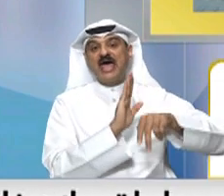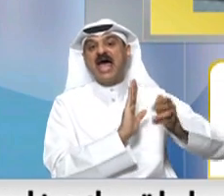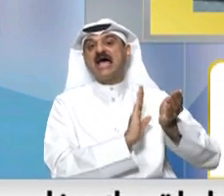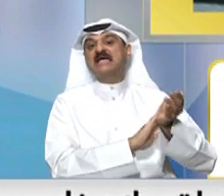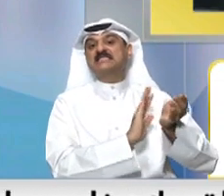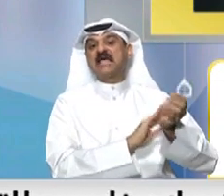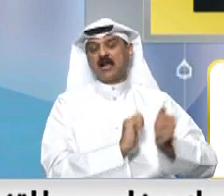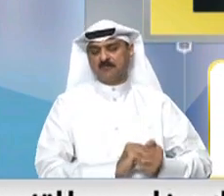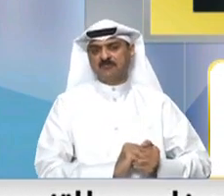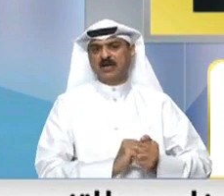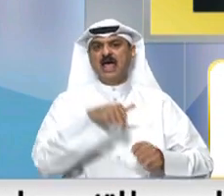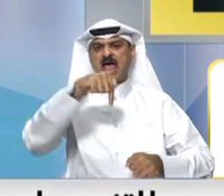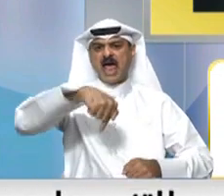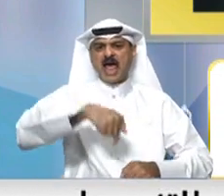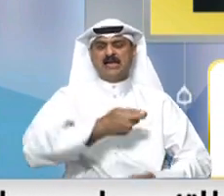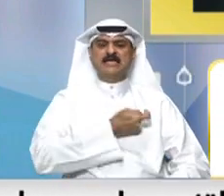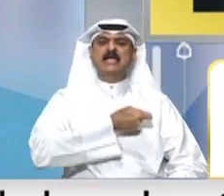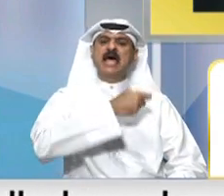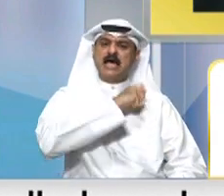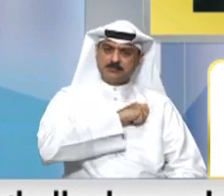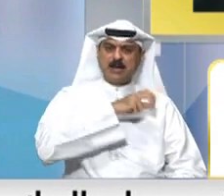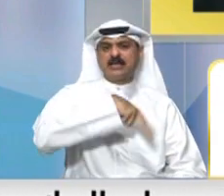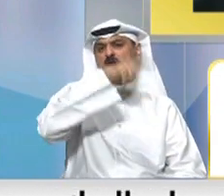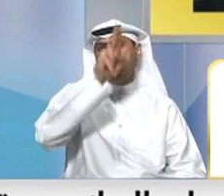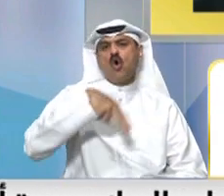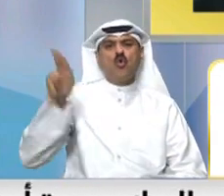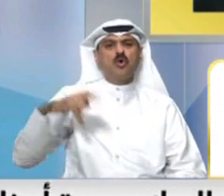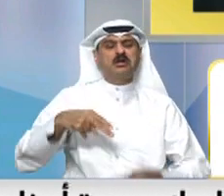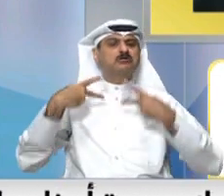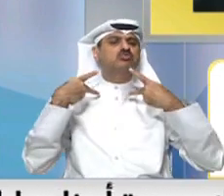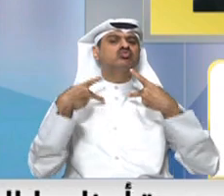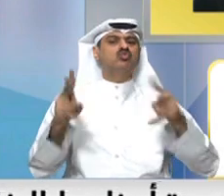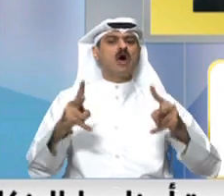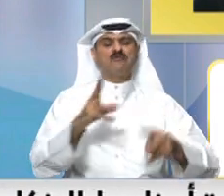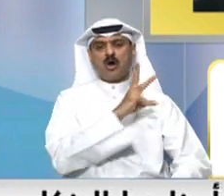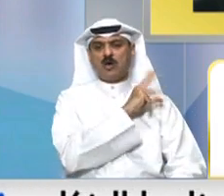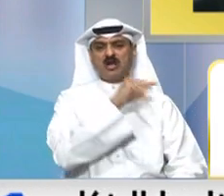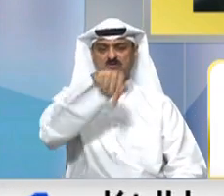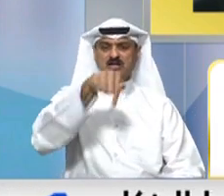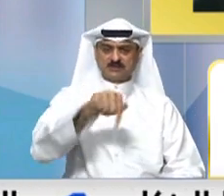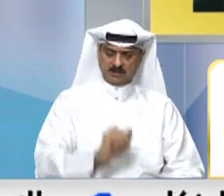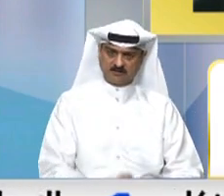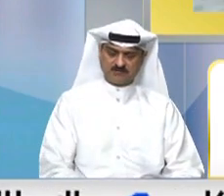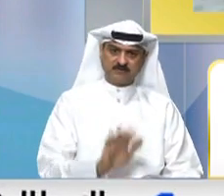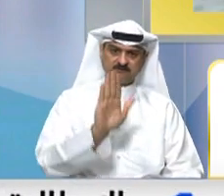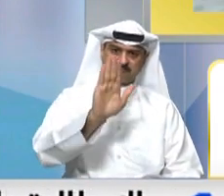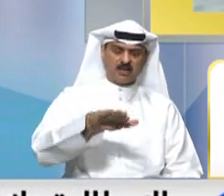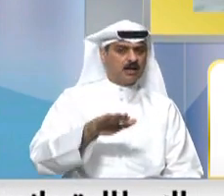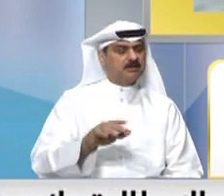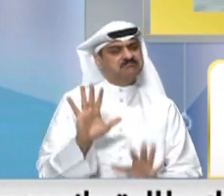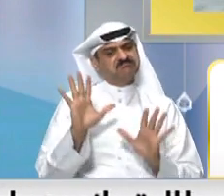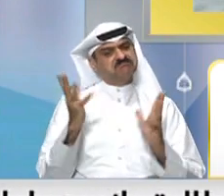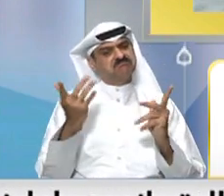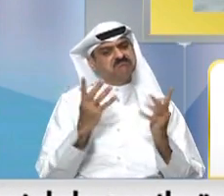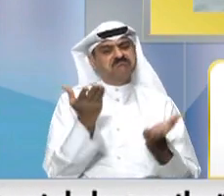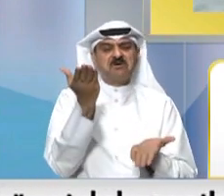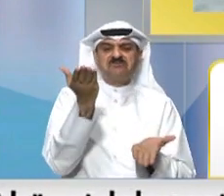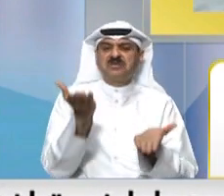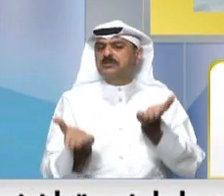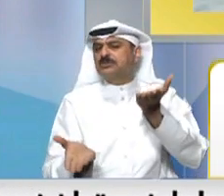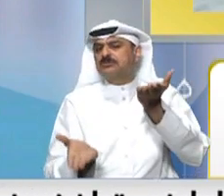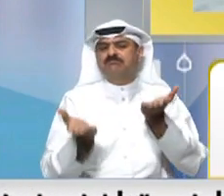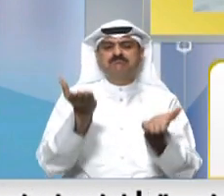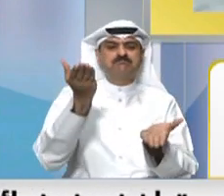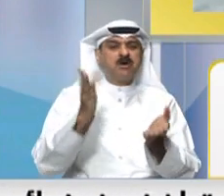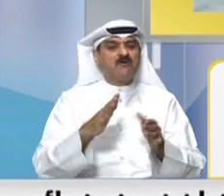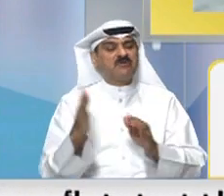والنرويج وإيرلندا بالدولة الفلسطينية. يعني بمعنى أنه هناك أصبح هناك حالة من التوازن بين اليمين